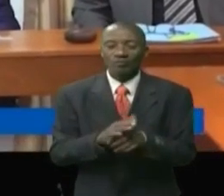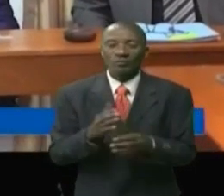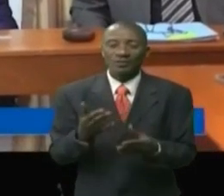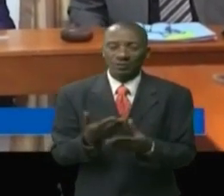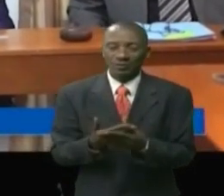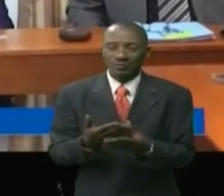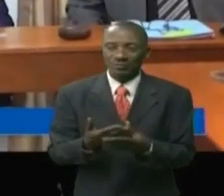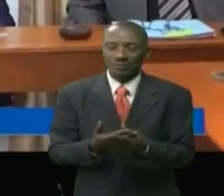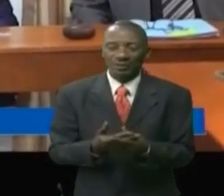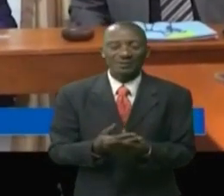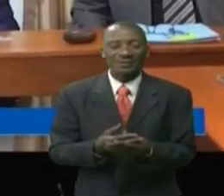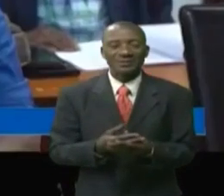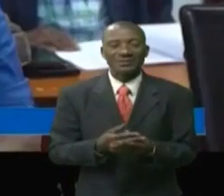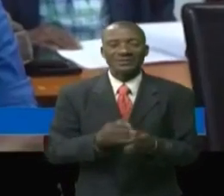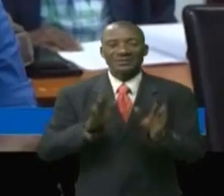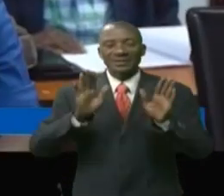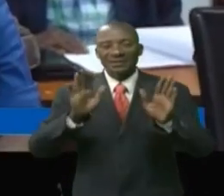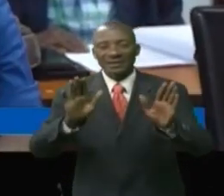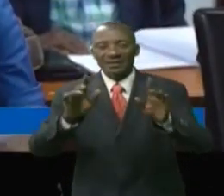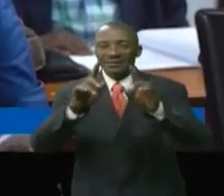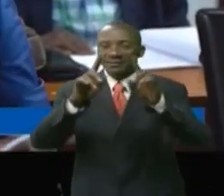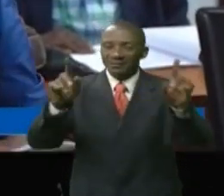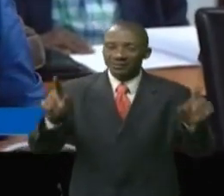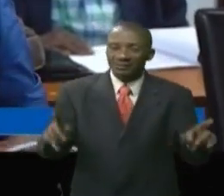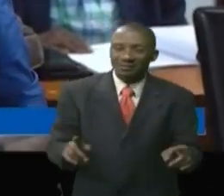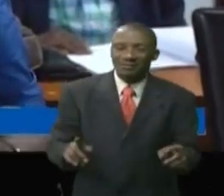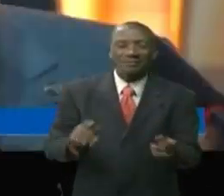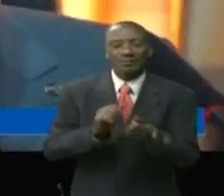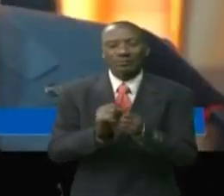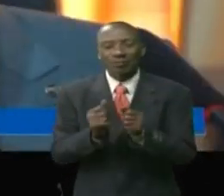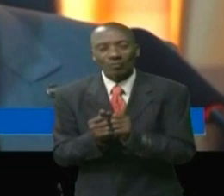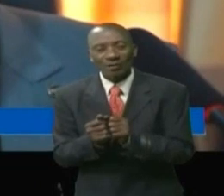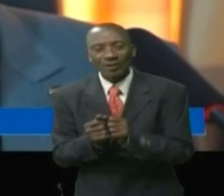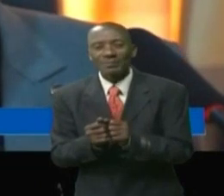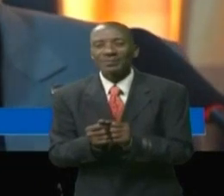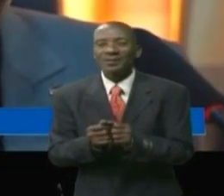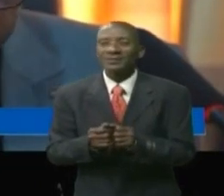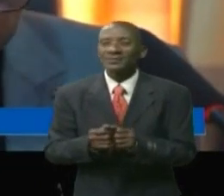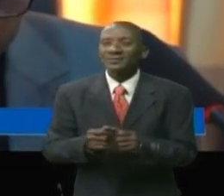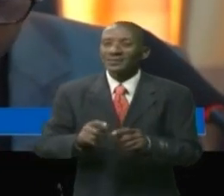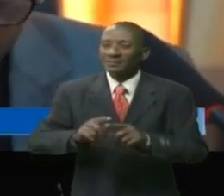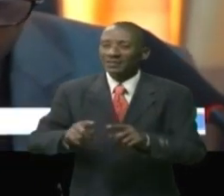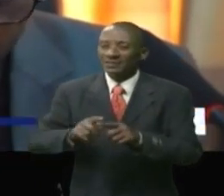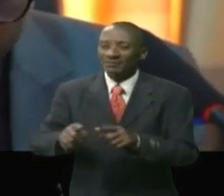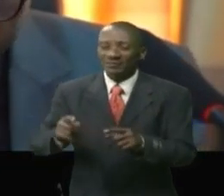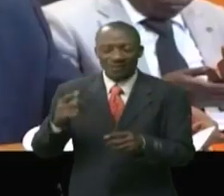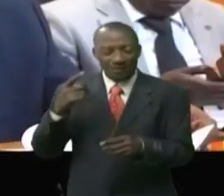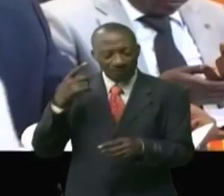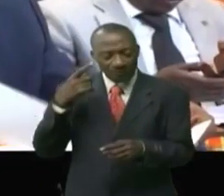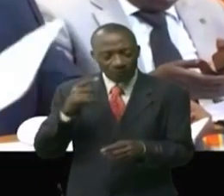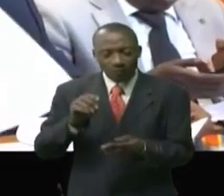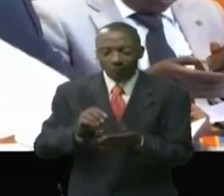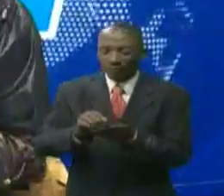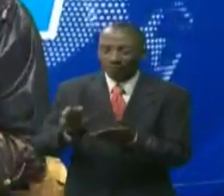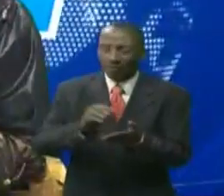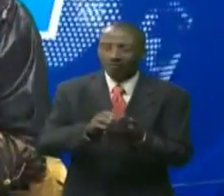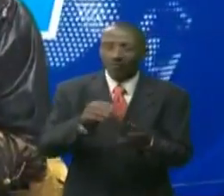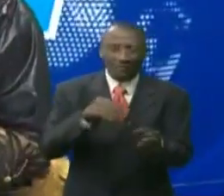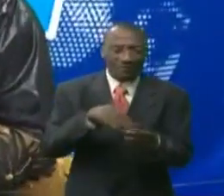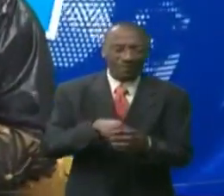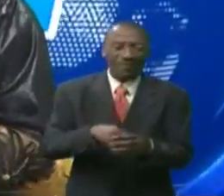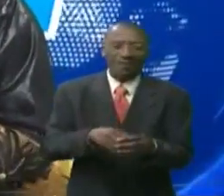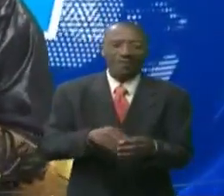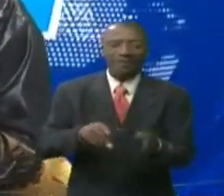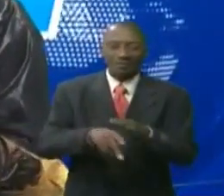cartes des plans des photographies aériennes et satellitaires utilisé dans des nombreux ministères